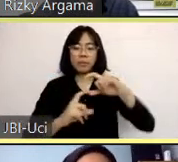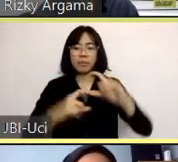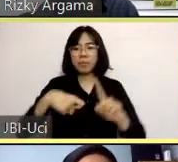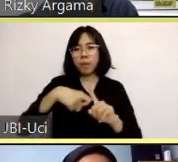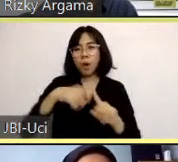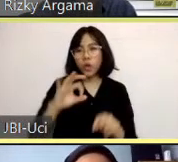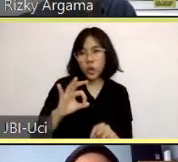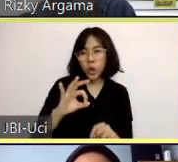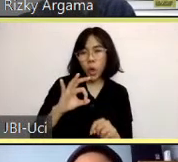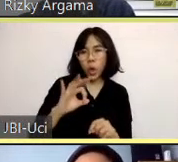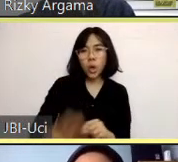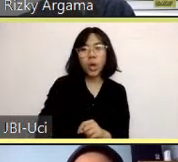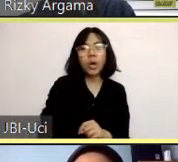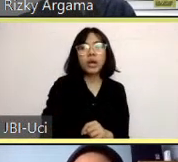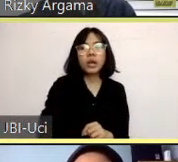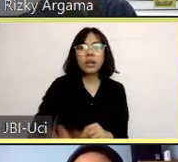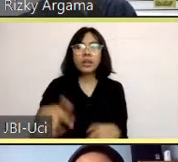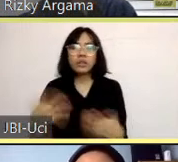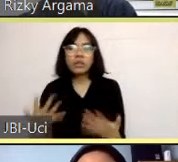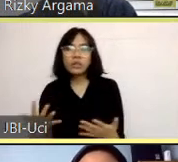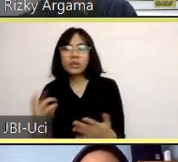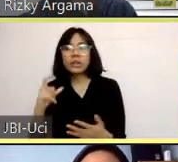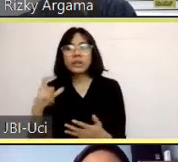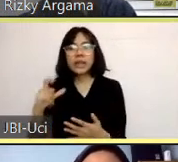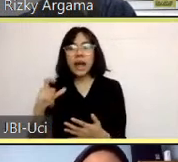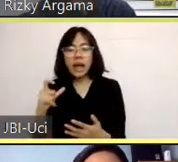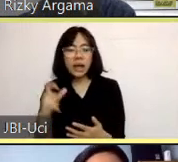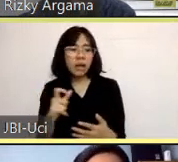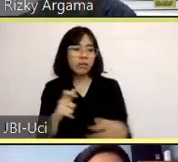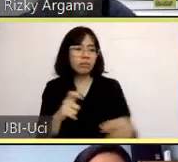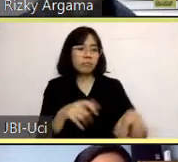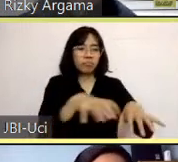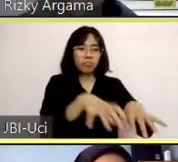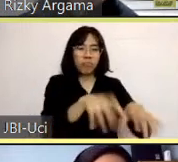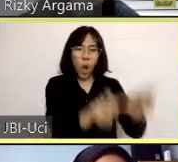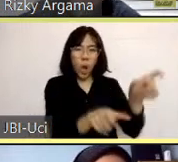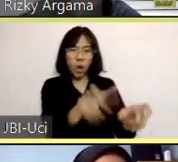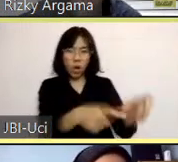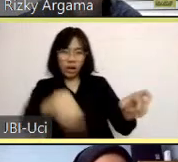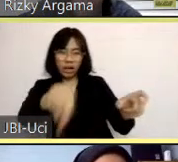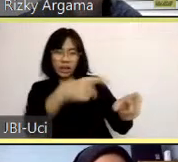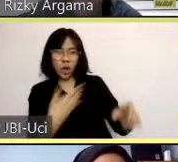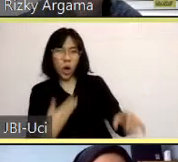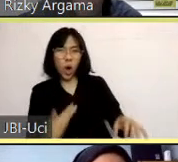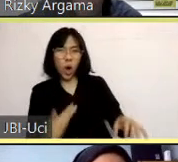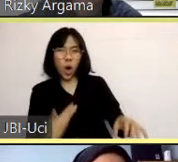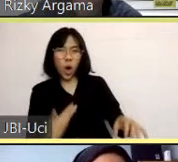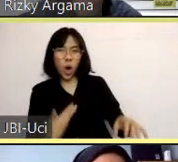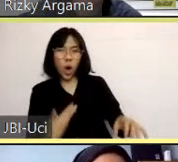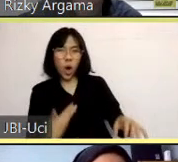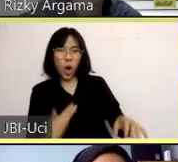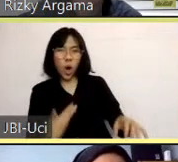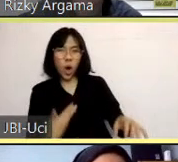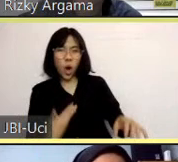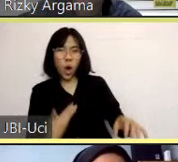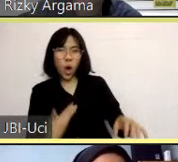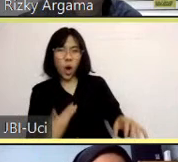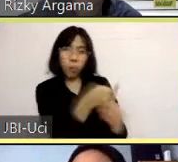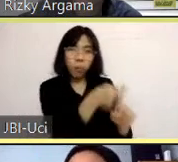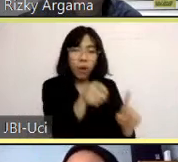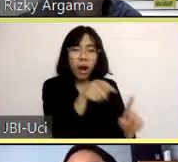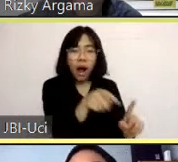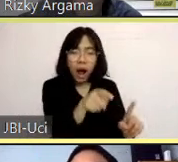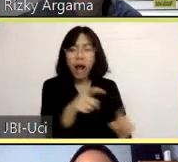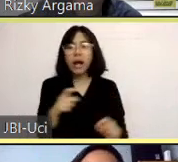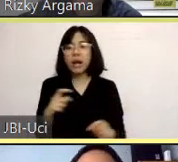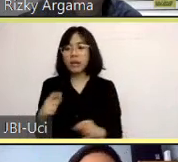bagaimana caranya menangani korban-korban yang perlu atau dapat dilakukan tindakan pertama, pertolongan pertama,